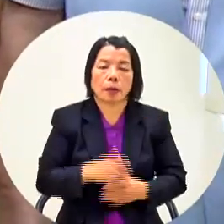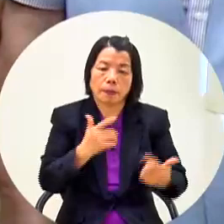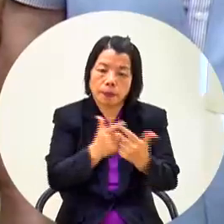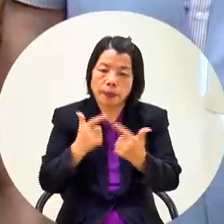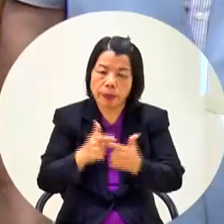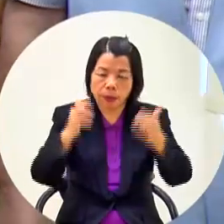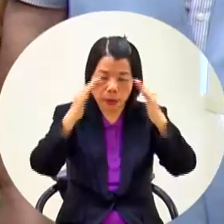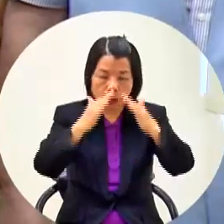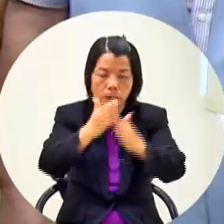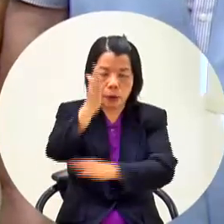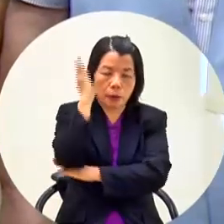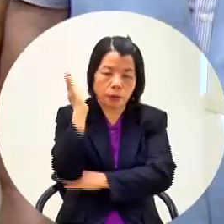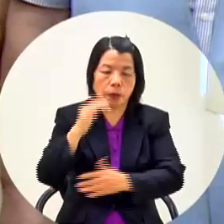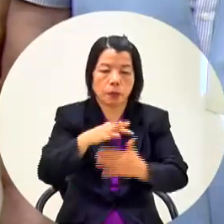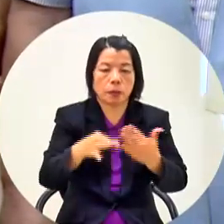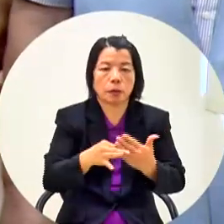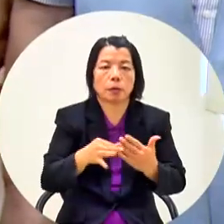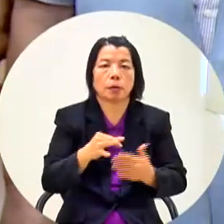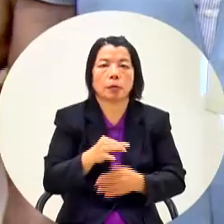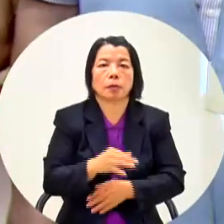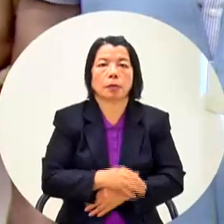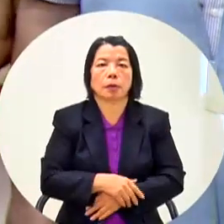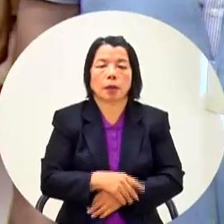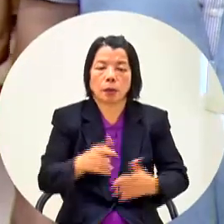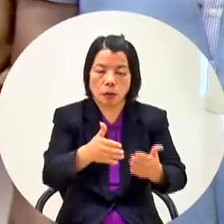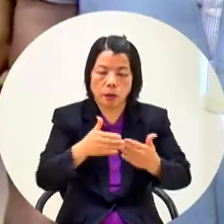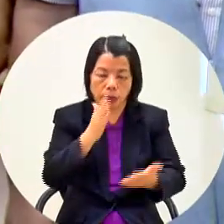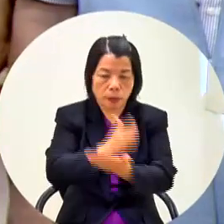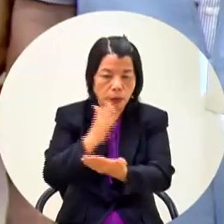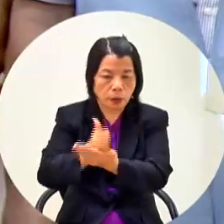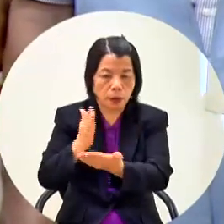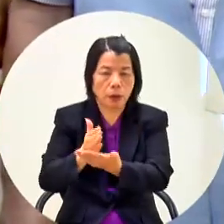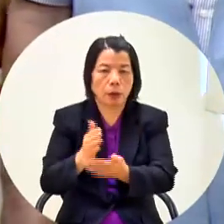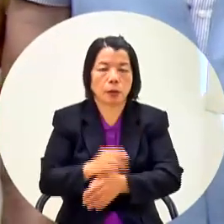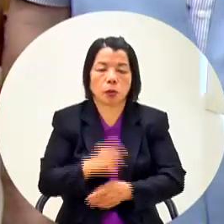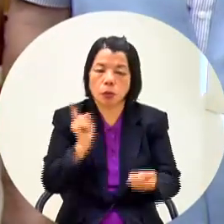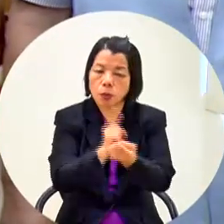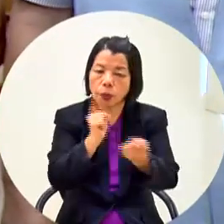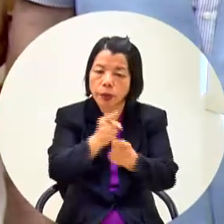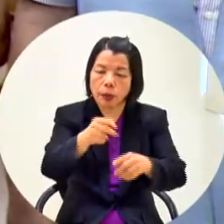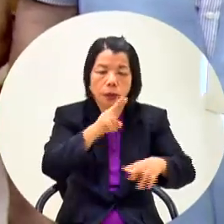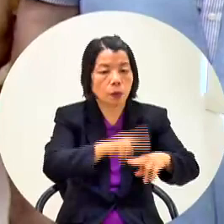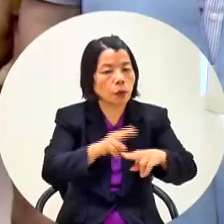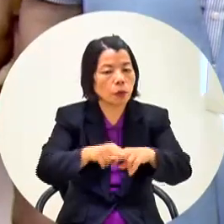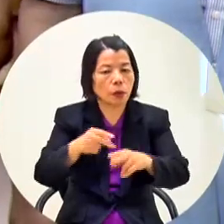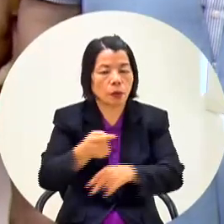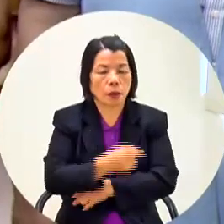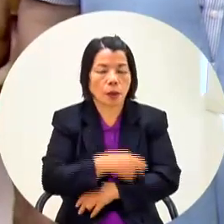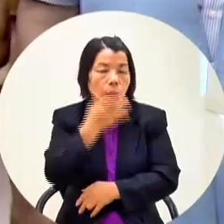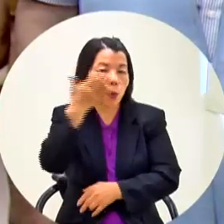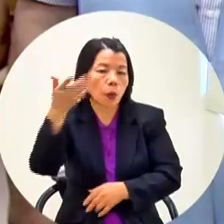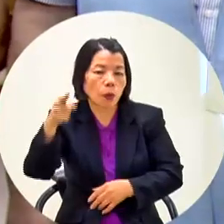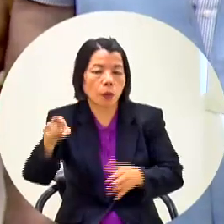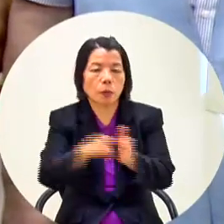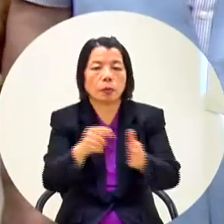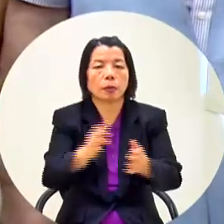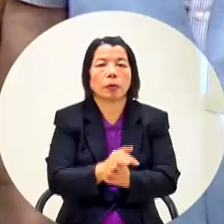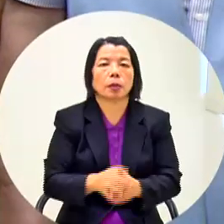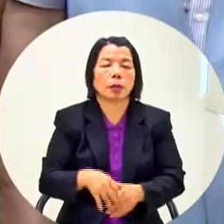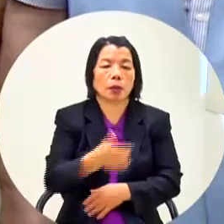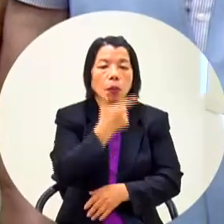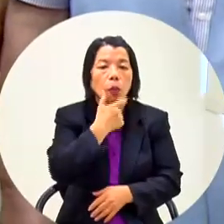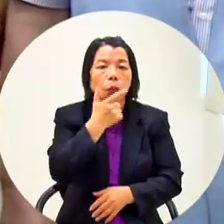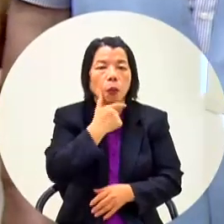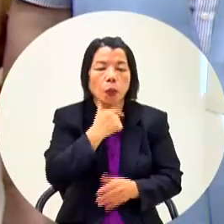政府的政策，停止了一连串的官方的这个活动，包括我们的水蜜桃季、水蜜